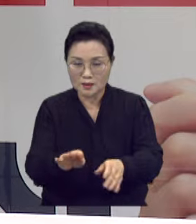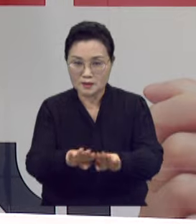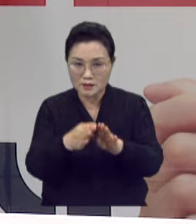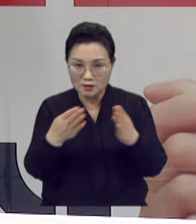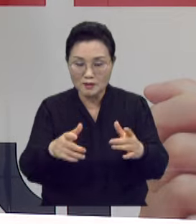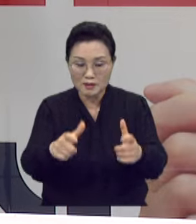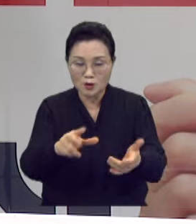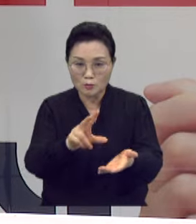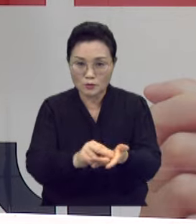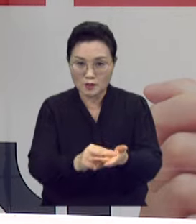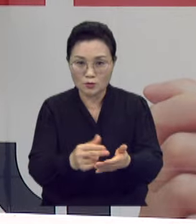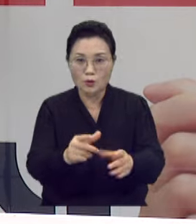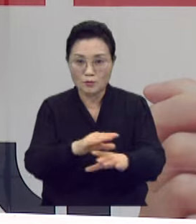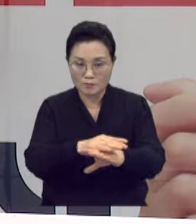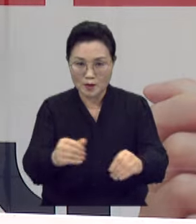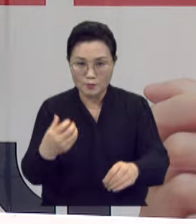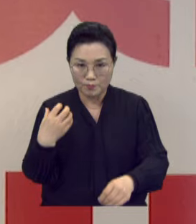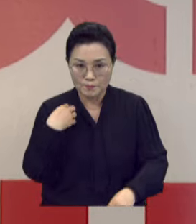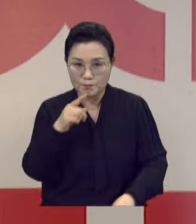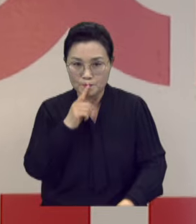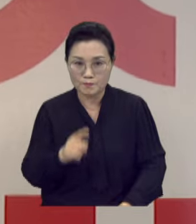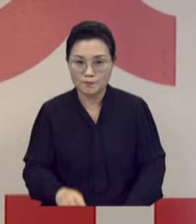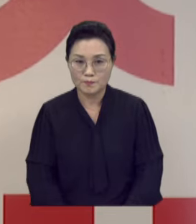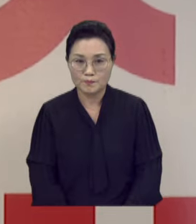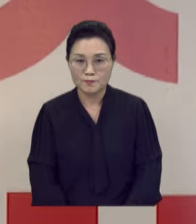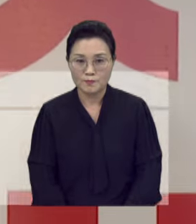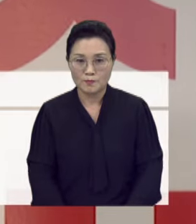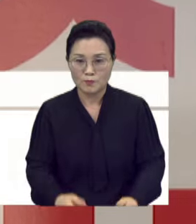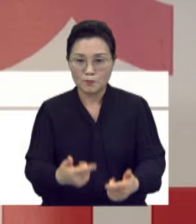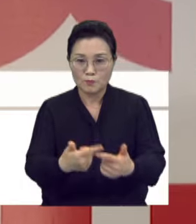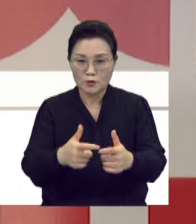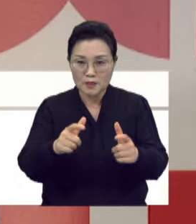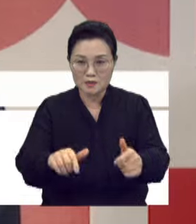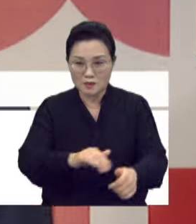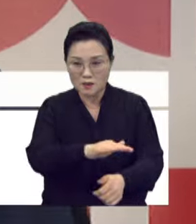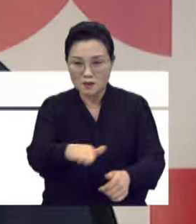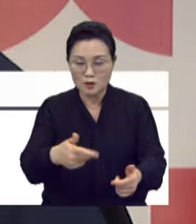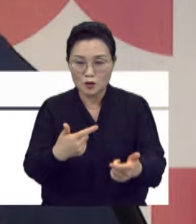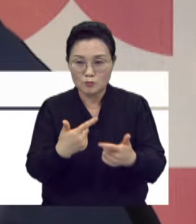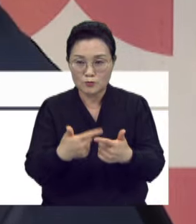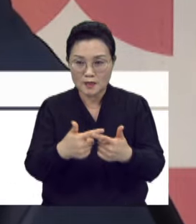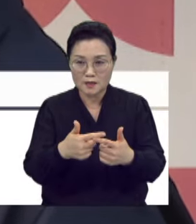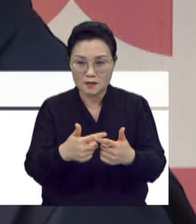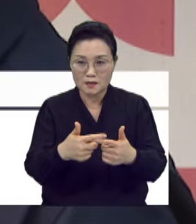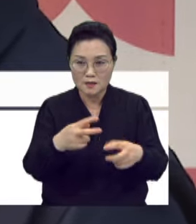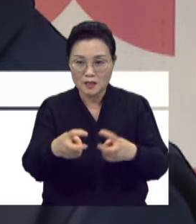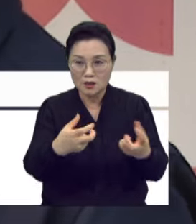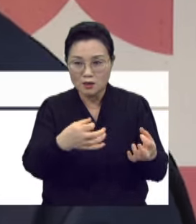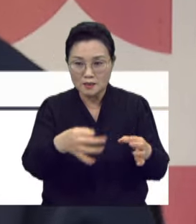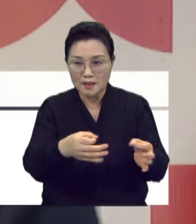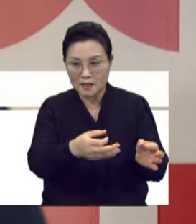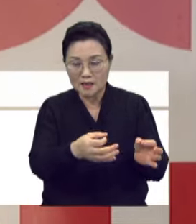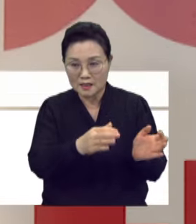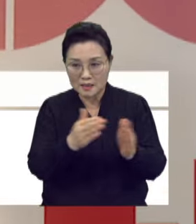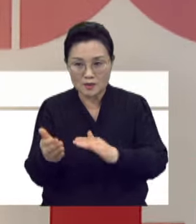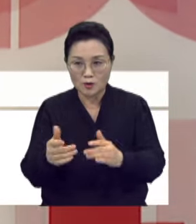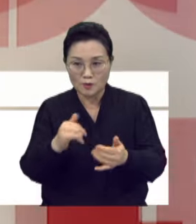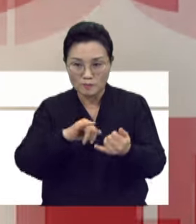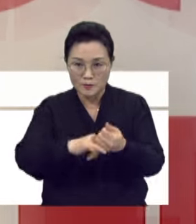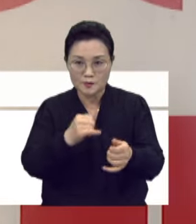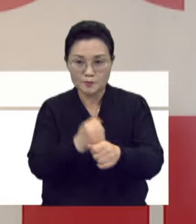마무리 짓겠다며 표심을 공략했습니다. 여러분, 부산에서 저희는 산업은행의 이전은 반드시 해낼